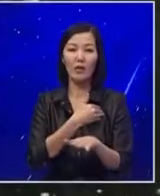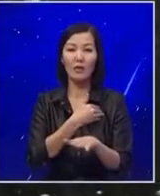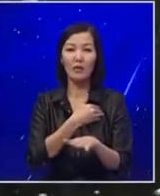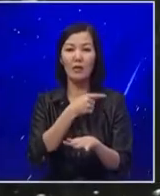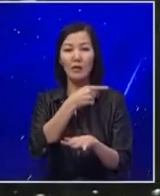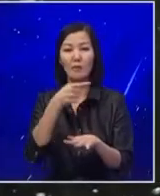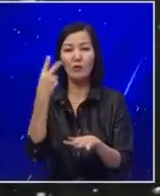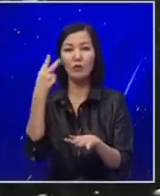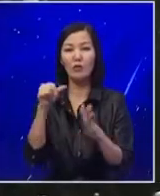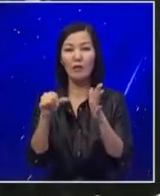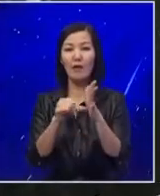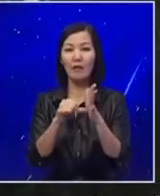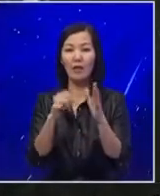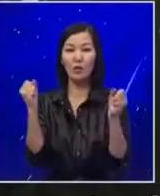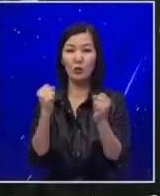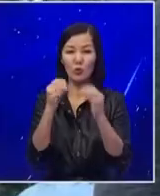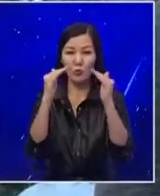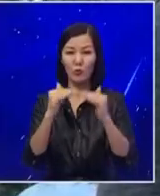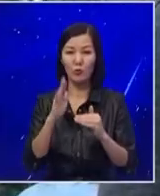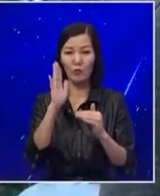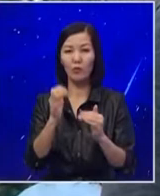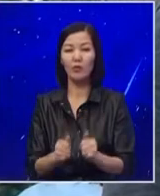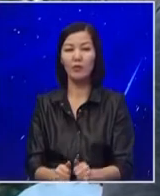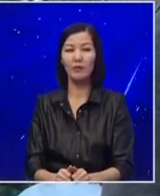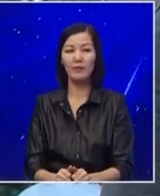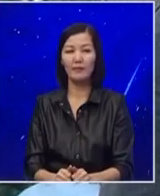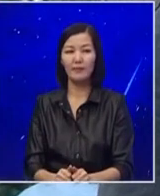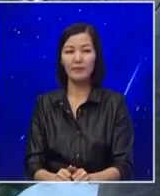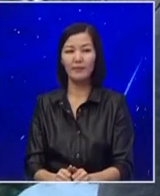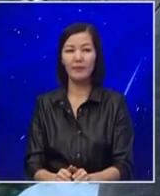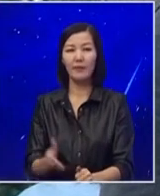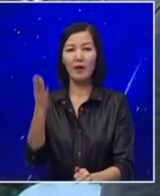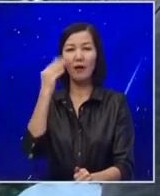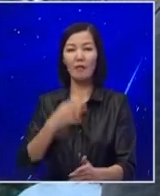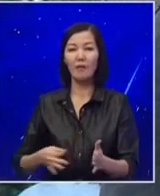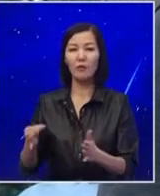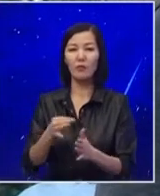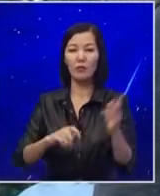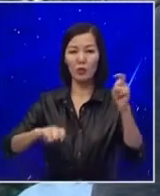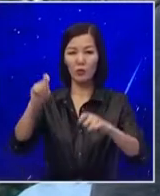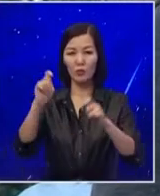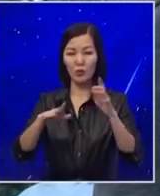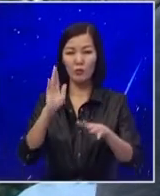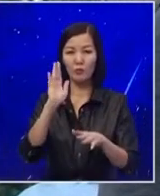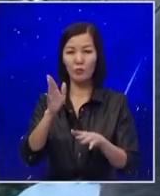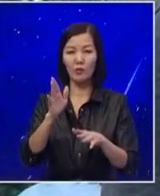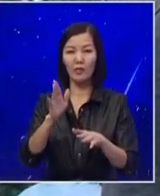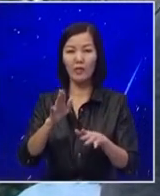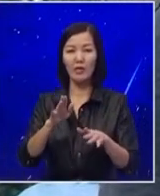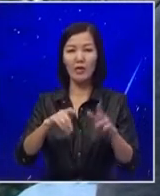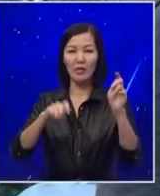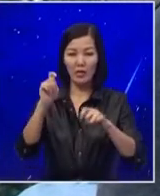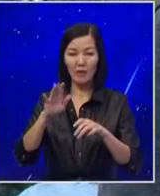минус 26 градусқа дейін төмендемек. Облысымызда жауын шашын күтіледі, жаңбыр соңы қарға